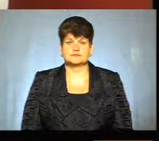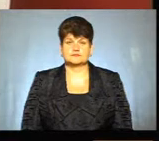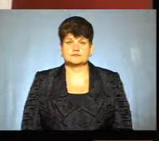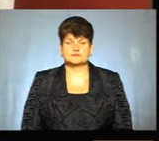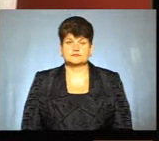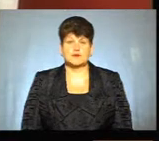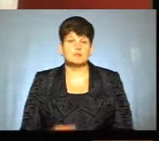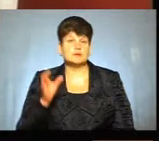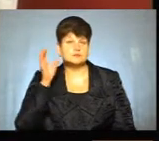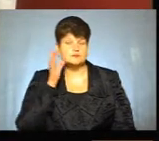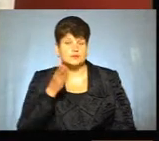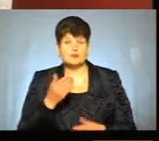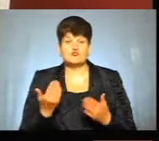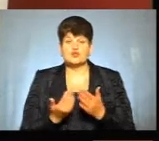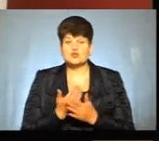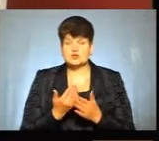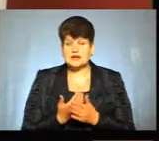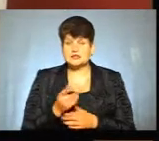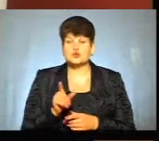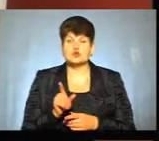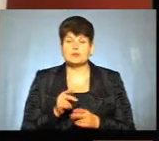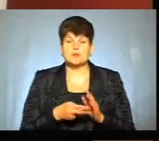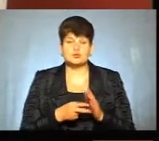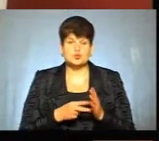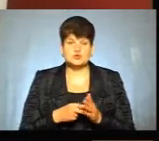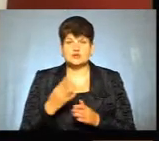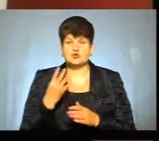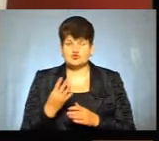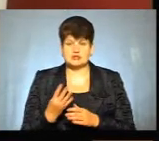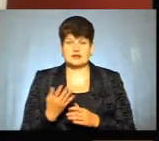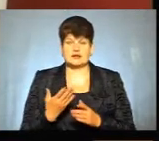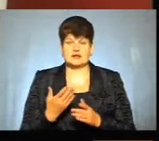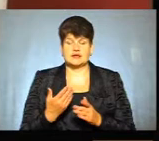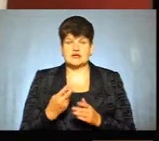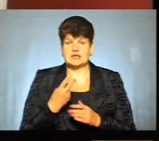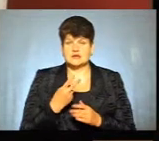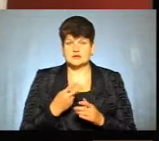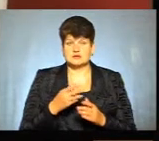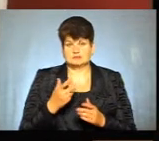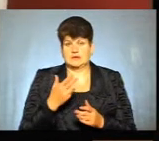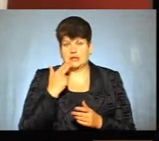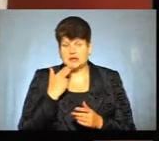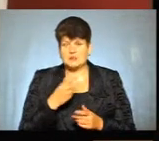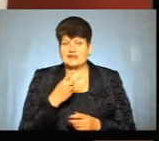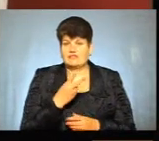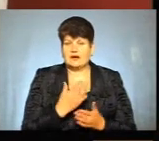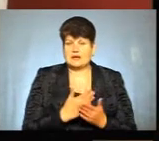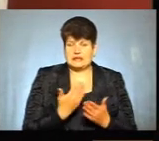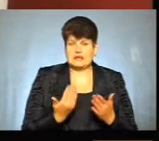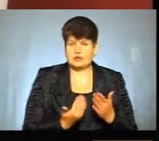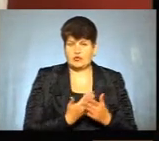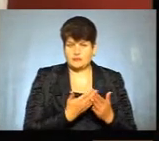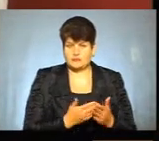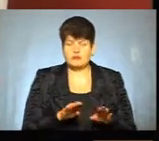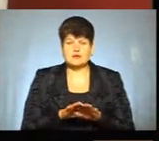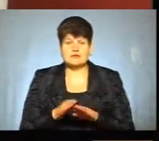От ми почули в сюжеті, що планується 4 штами грипу, 2 з них є новими. В порівнянні з цими штамами, які були минулого